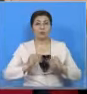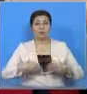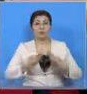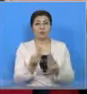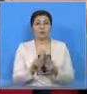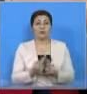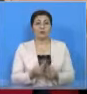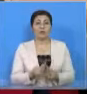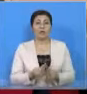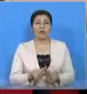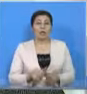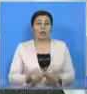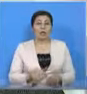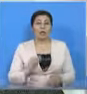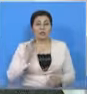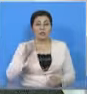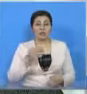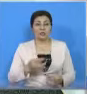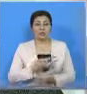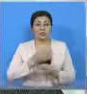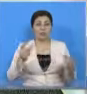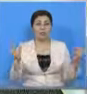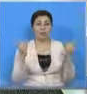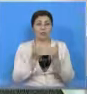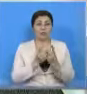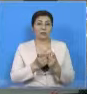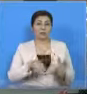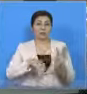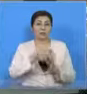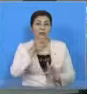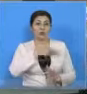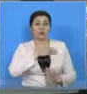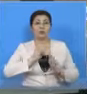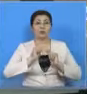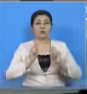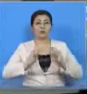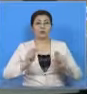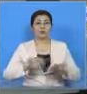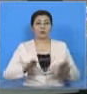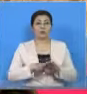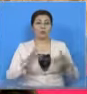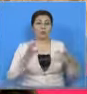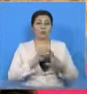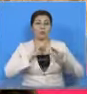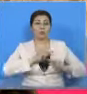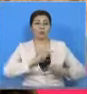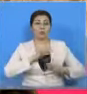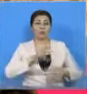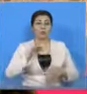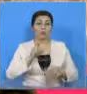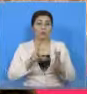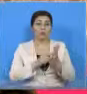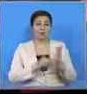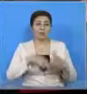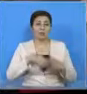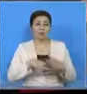маман кәсіби мереке қарсаңында денсаулық сақтау саласының үздігі төсбелгісімен марапатталып отыр. Жалпы осы салада еңбек етіп зейнеткерлік демалысқа шыққан